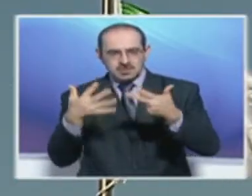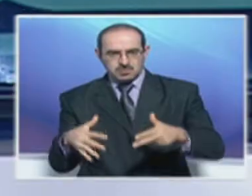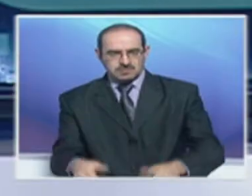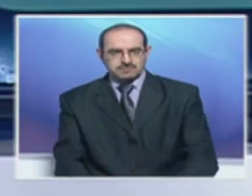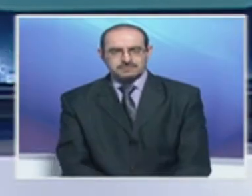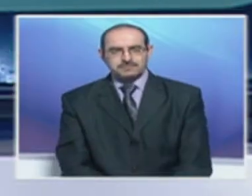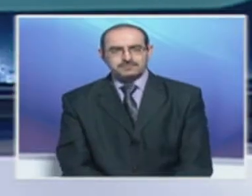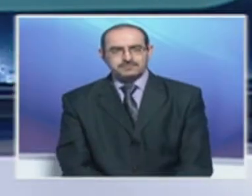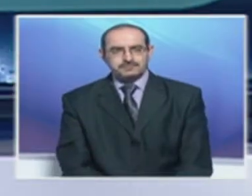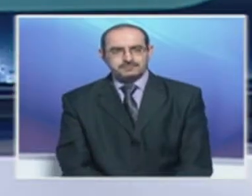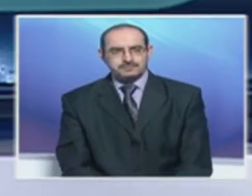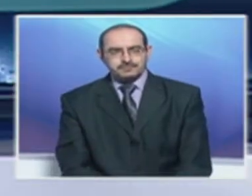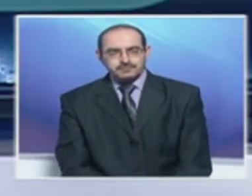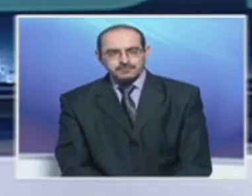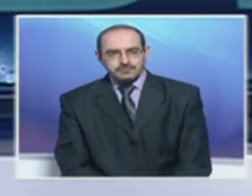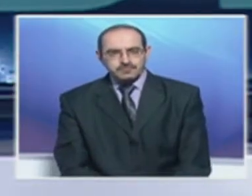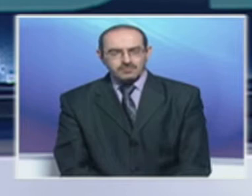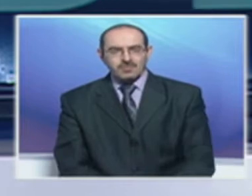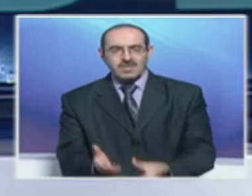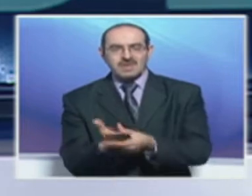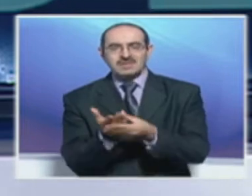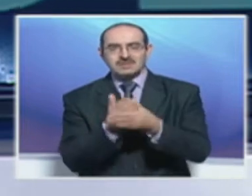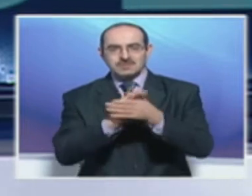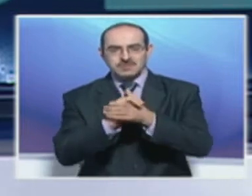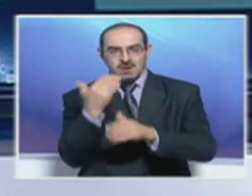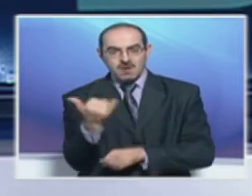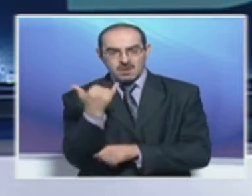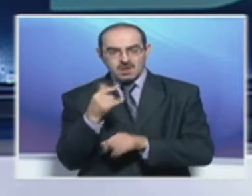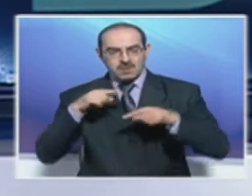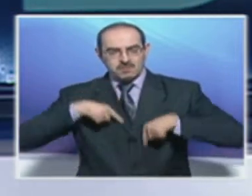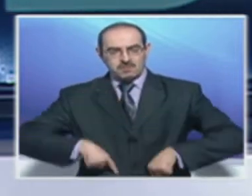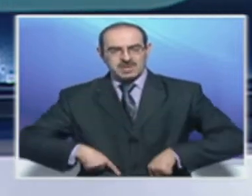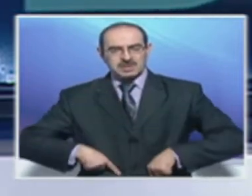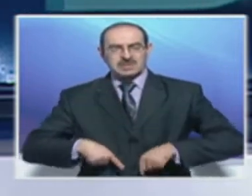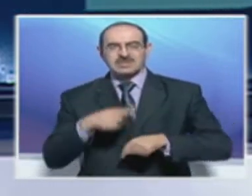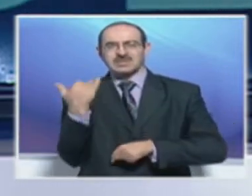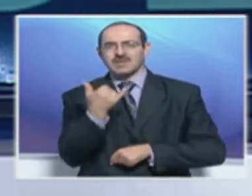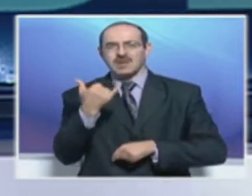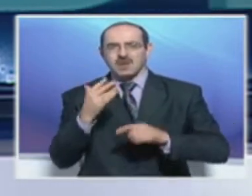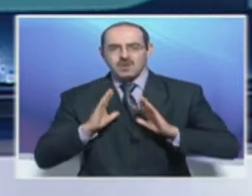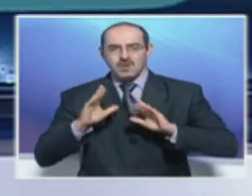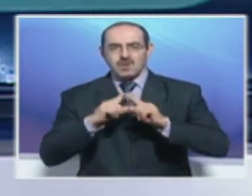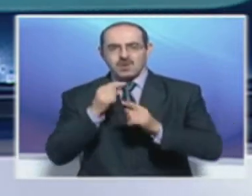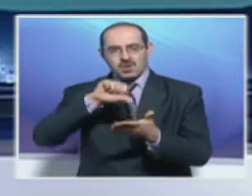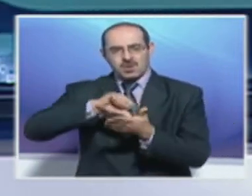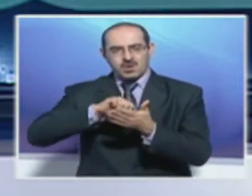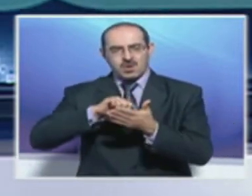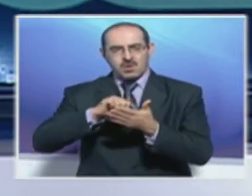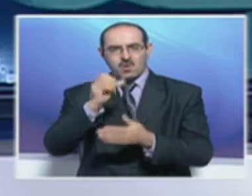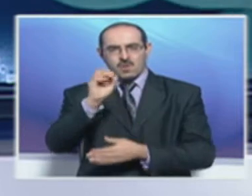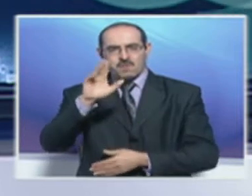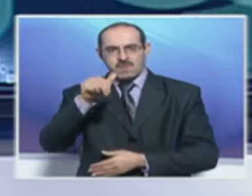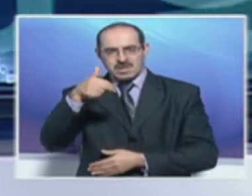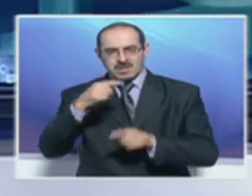2018. في التعاون الطاقوي شارك وزير الطاقة مصطفى قيطوني بالعاصمة العمانية مسقط، شارك